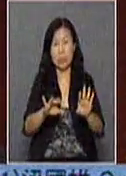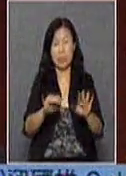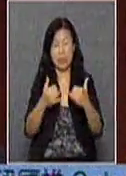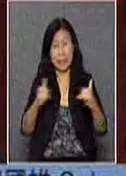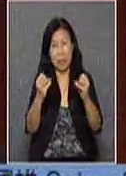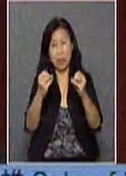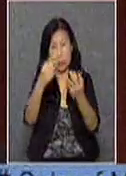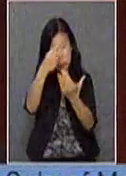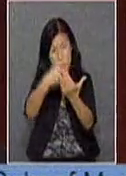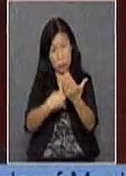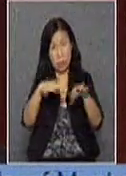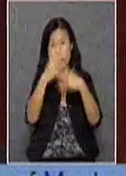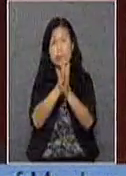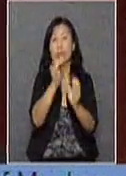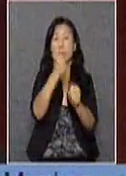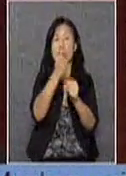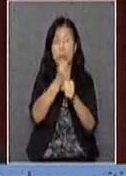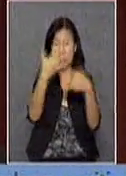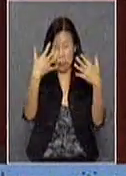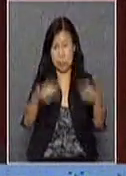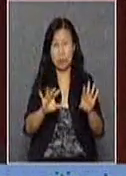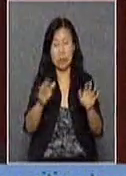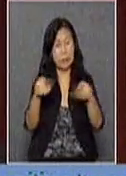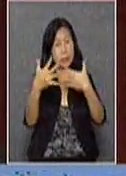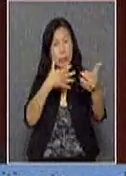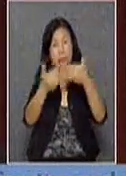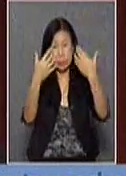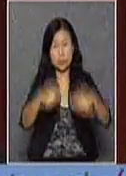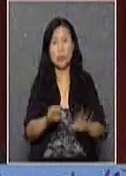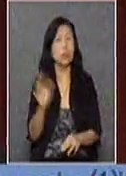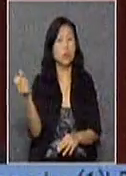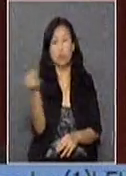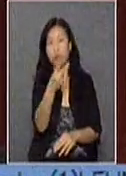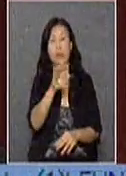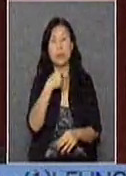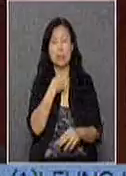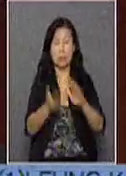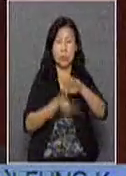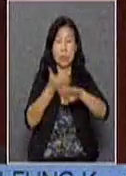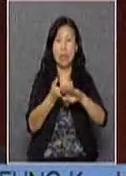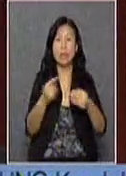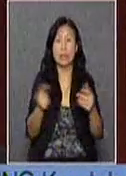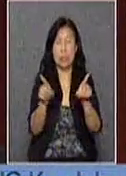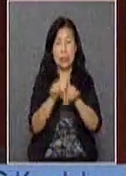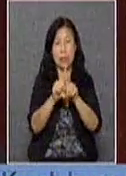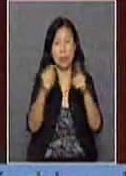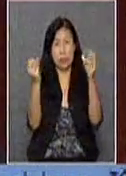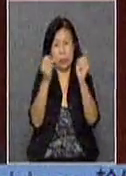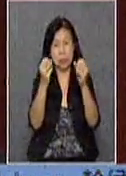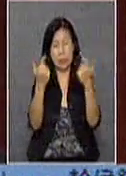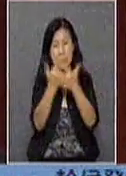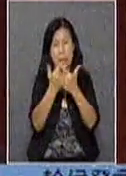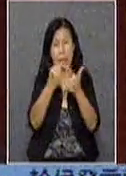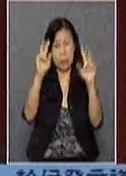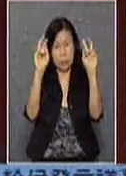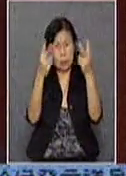我哋已經處理咗嘅嗰啲事項咧，我哋就唔應該再攞嚟作為我哋辯論嘅議題噶啦。所以